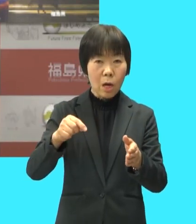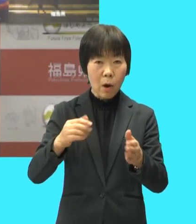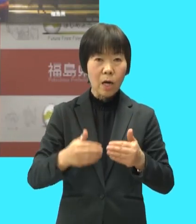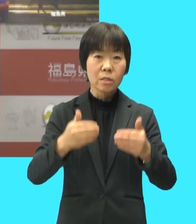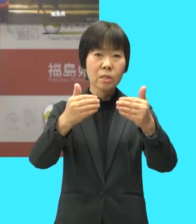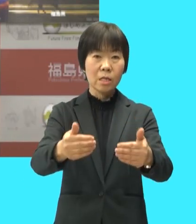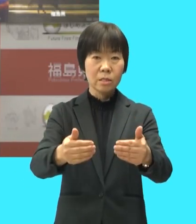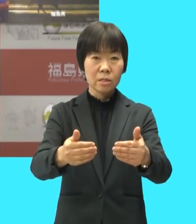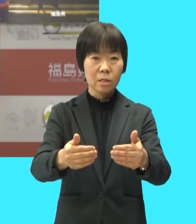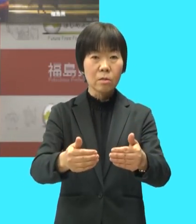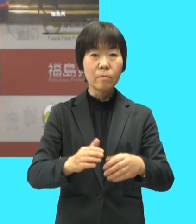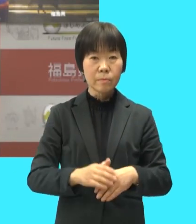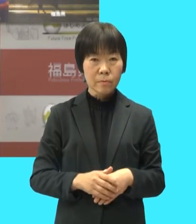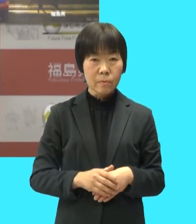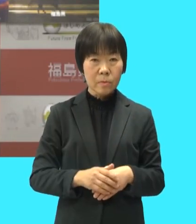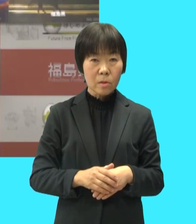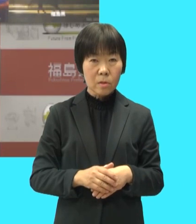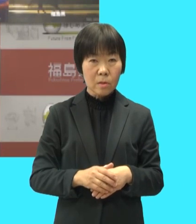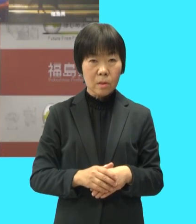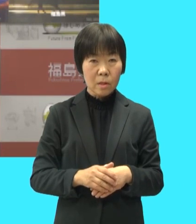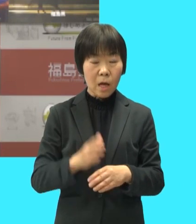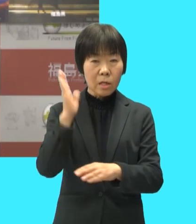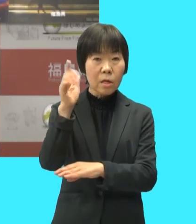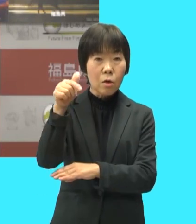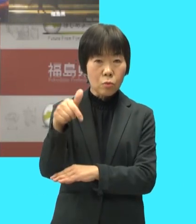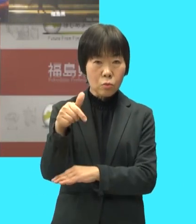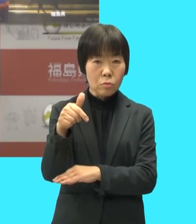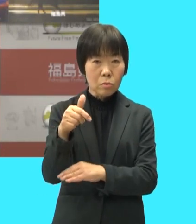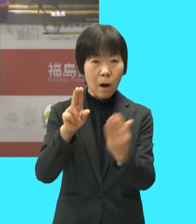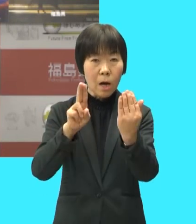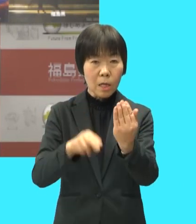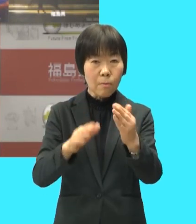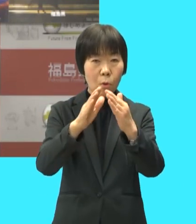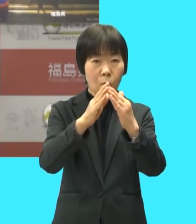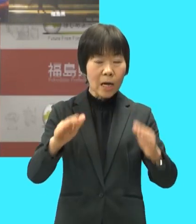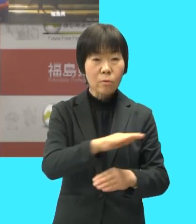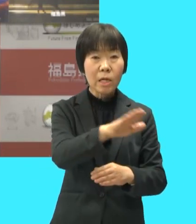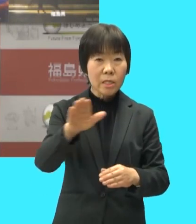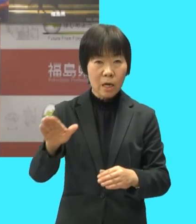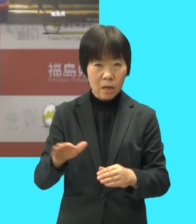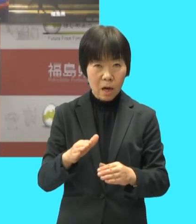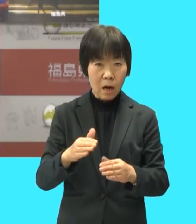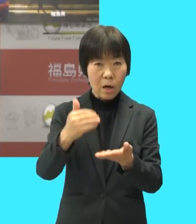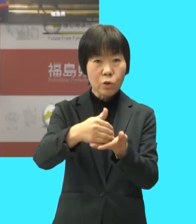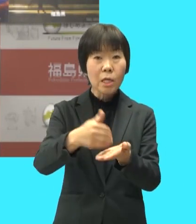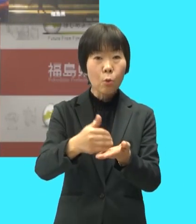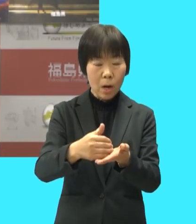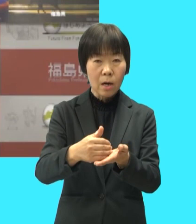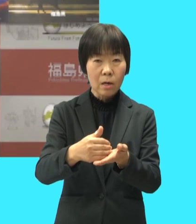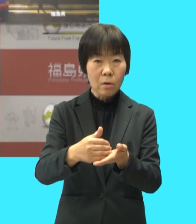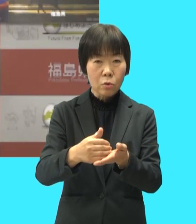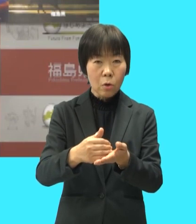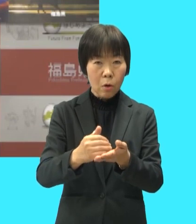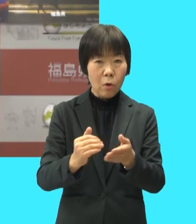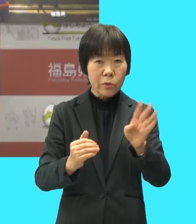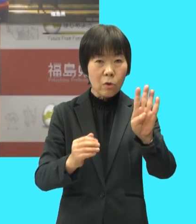前進であります。そして政府あるいは立法会の皆さんがおっしゃっていたのは、こういった4